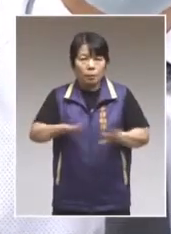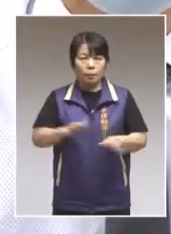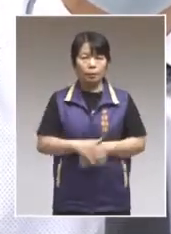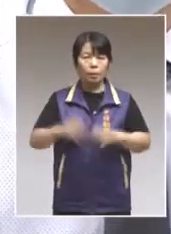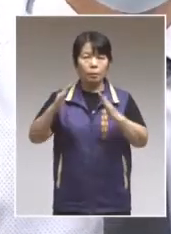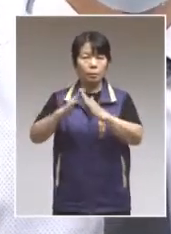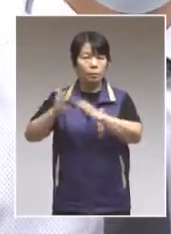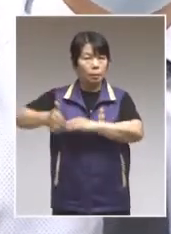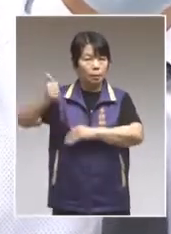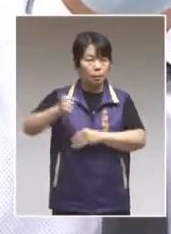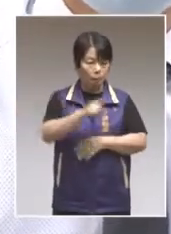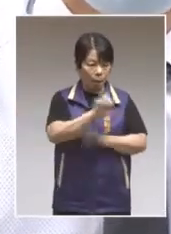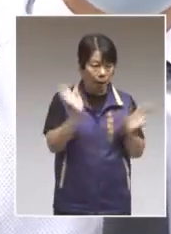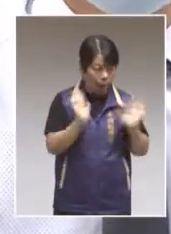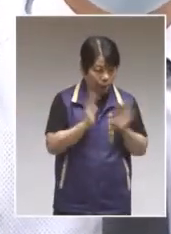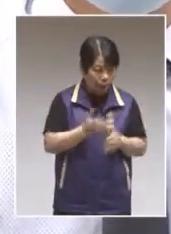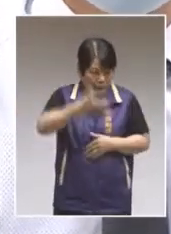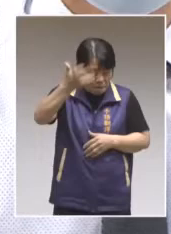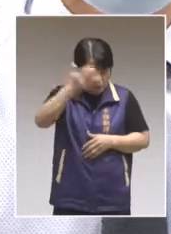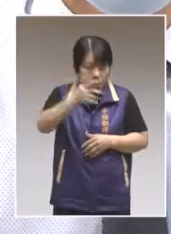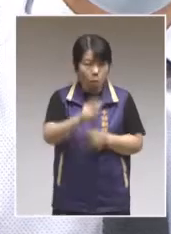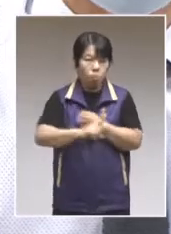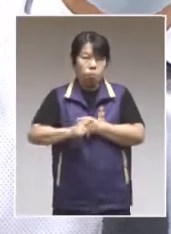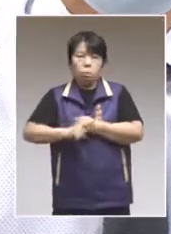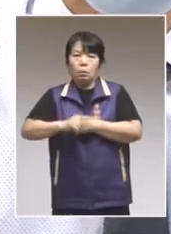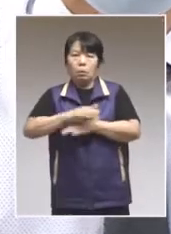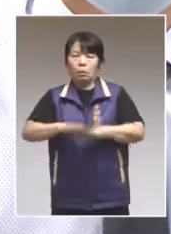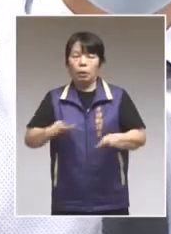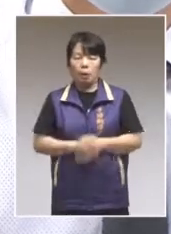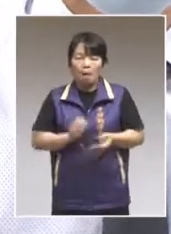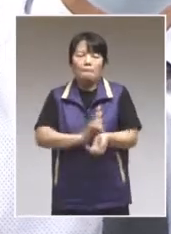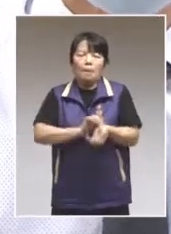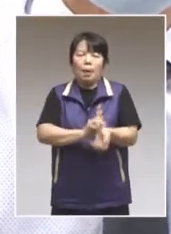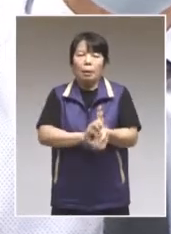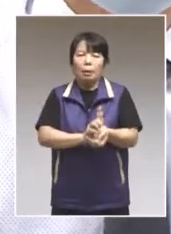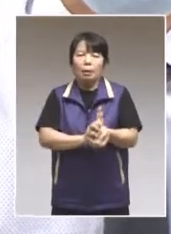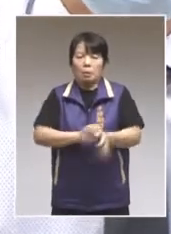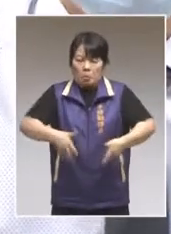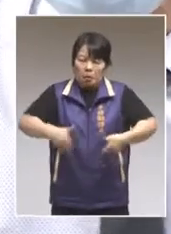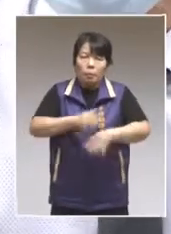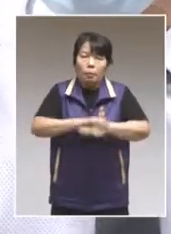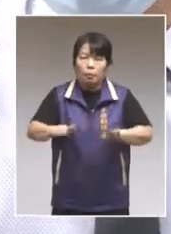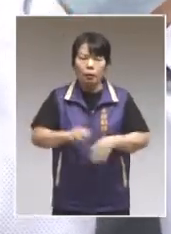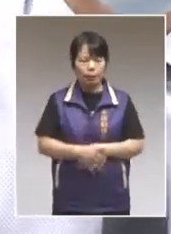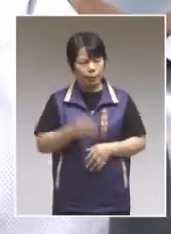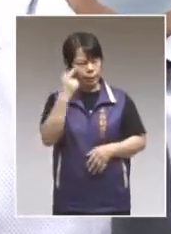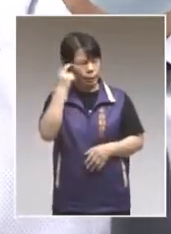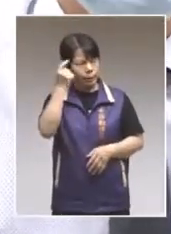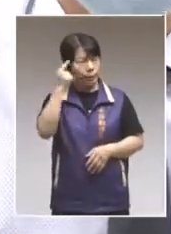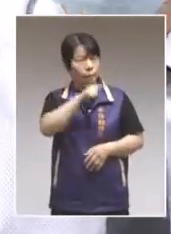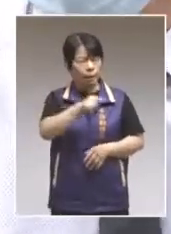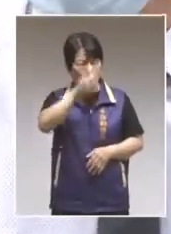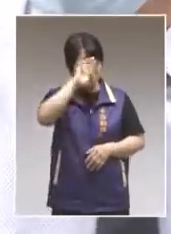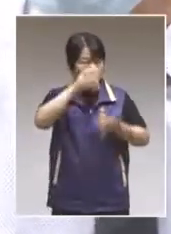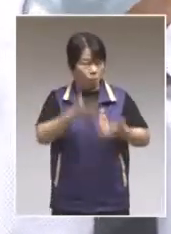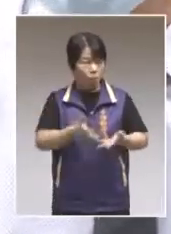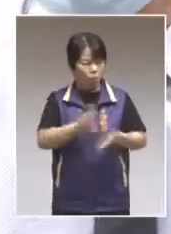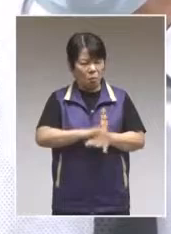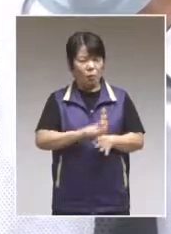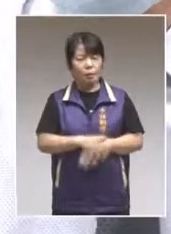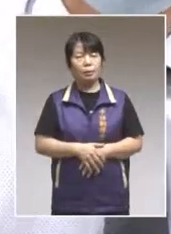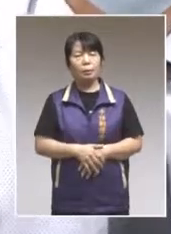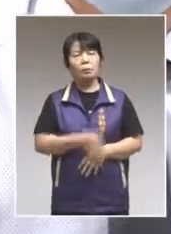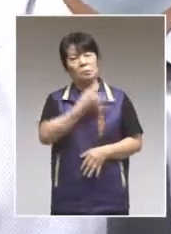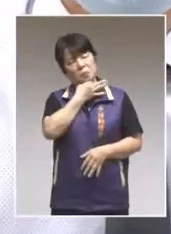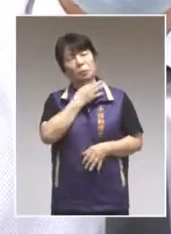到发烧都会很紧张，都会希望说赶快就医，都会觉得它严重。那不过实际上的状况我们可以